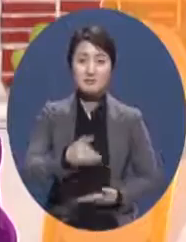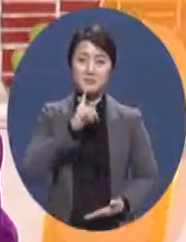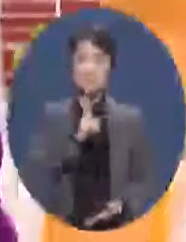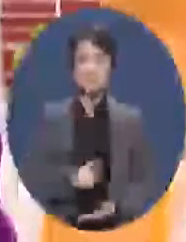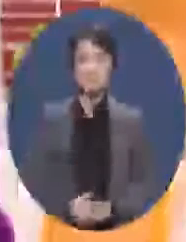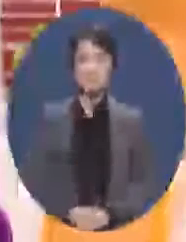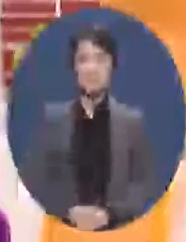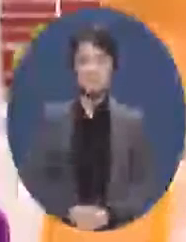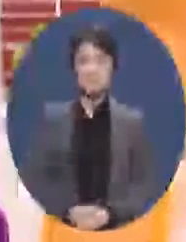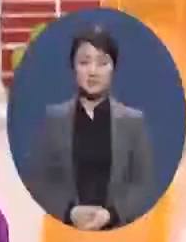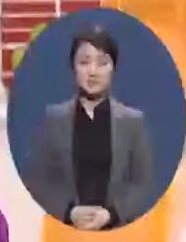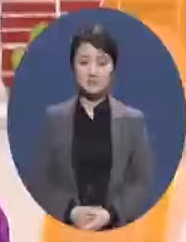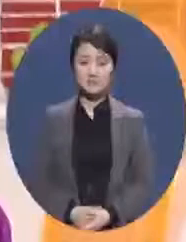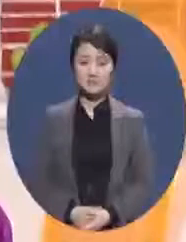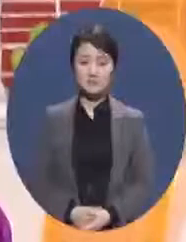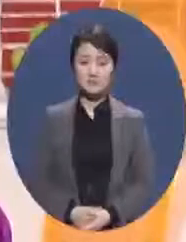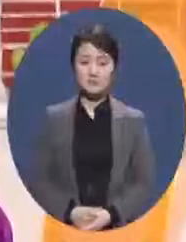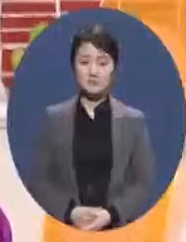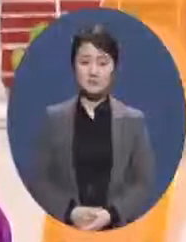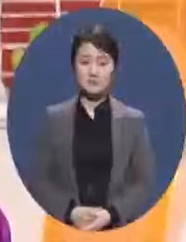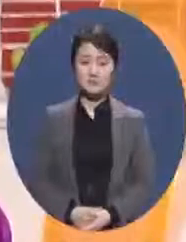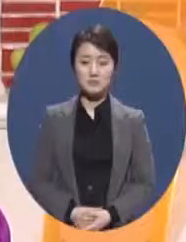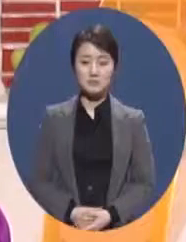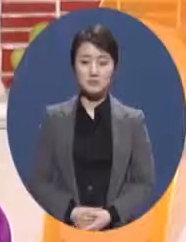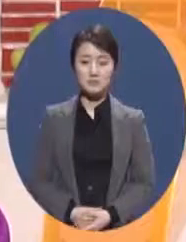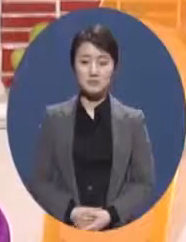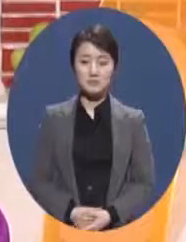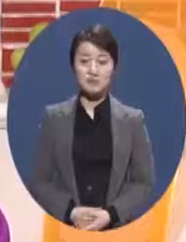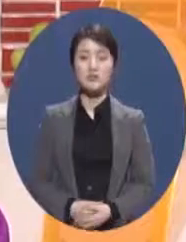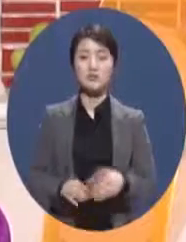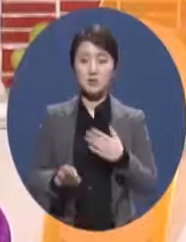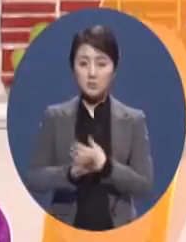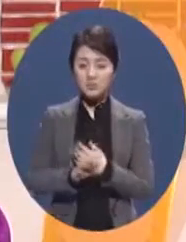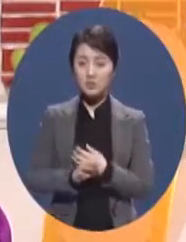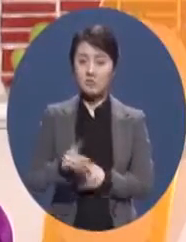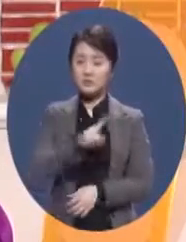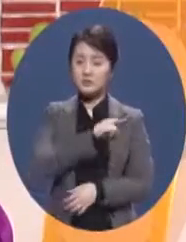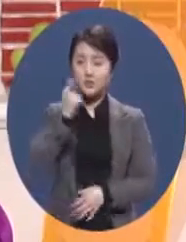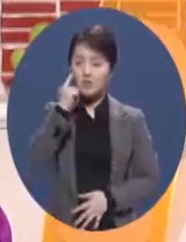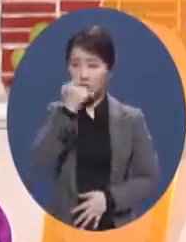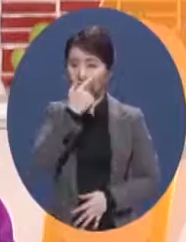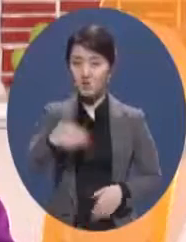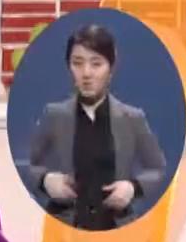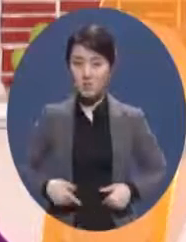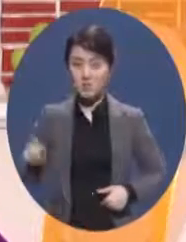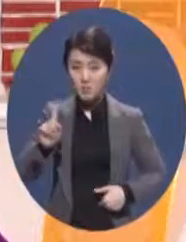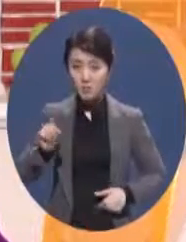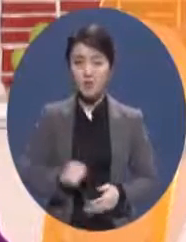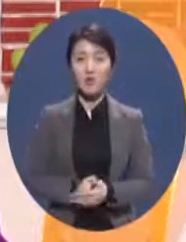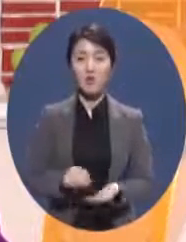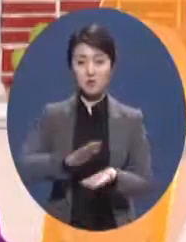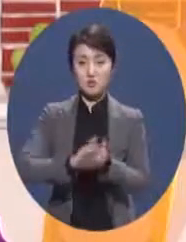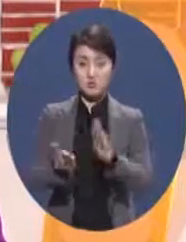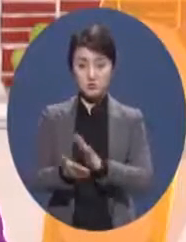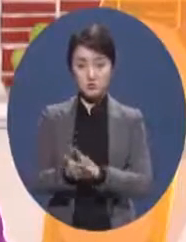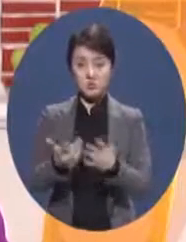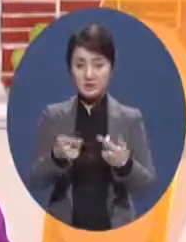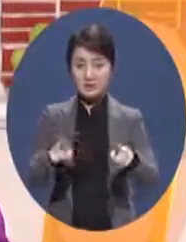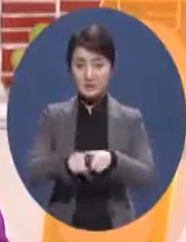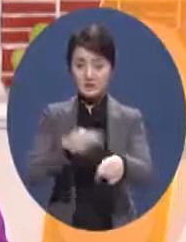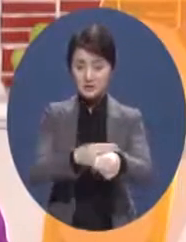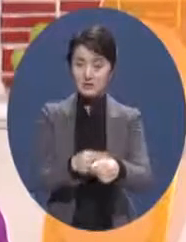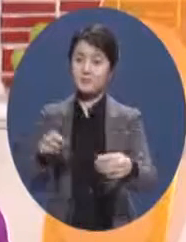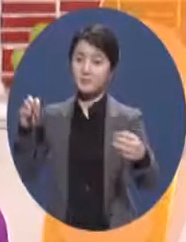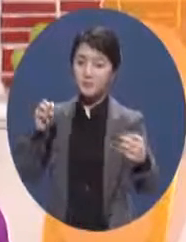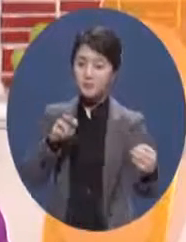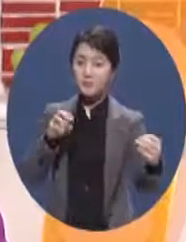어린이집에 가서 이제 확인하셔야 될 게 우리가 어떻게 서로 커뮤니케이션을 할 것인가라는 걸 물어보시고 애가 안전하게 보호될 수 있는가. 그러면 어머니가